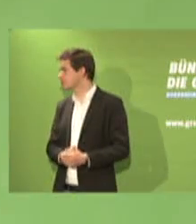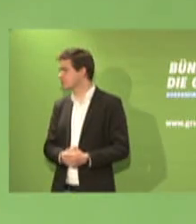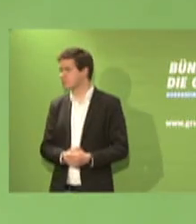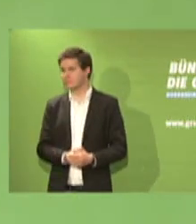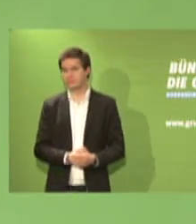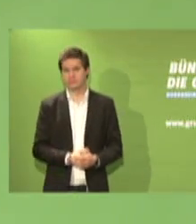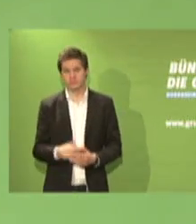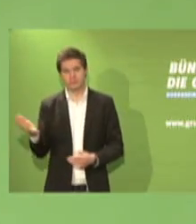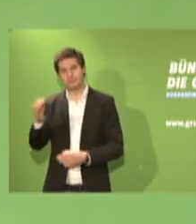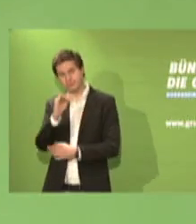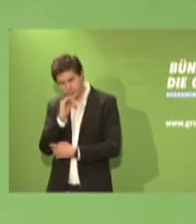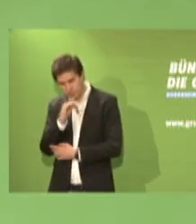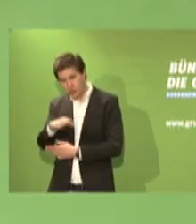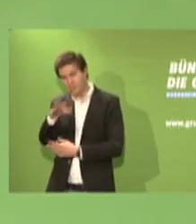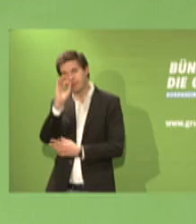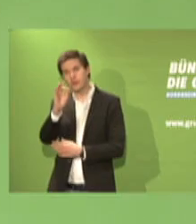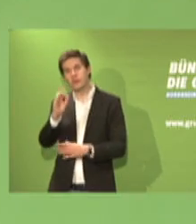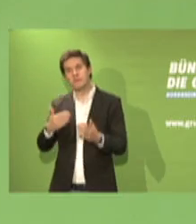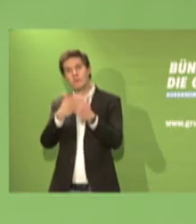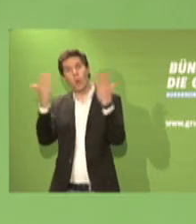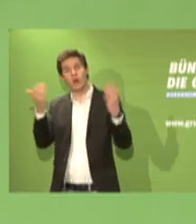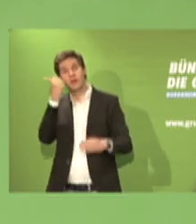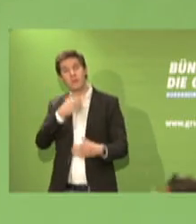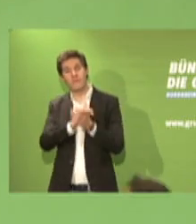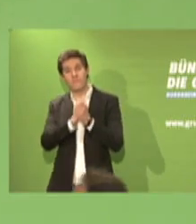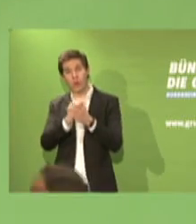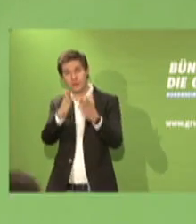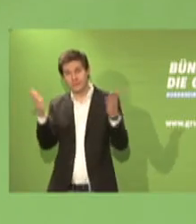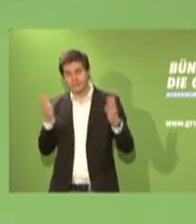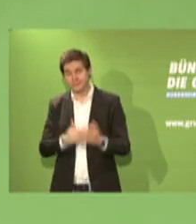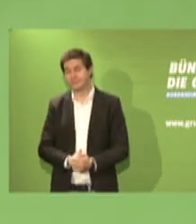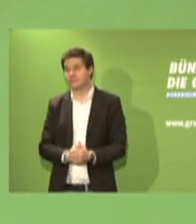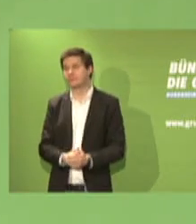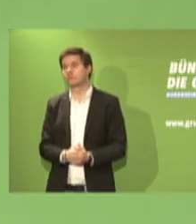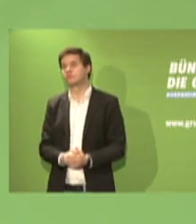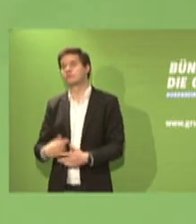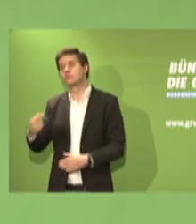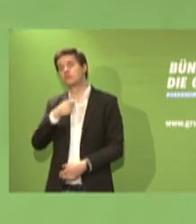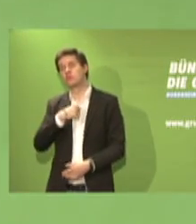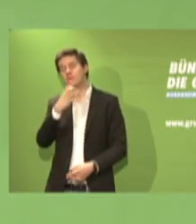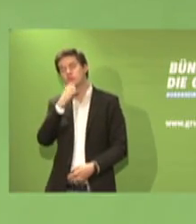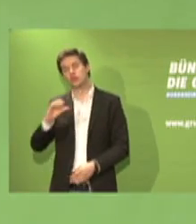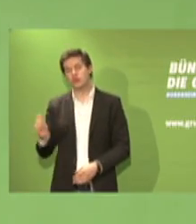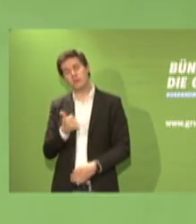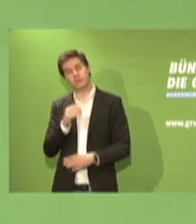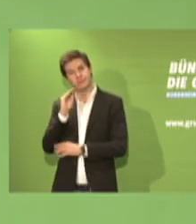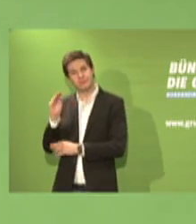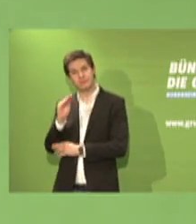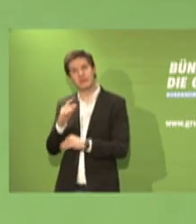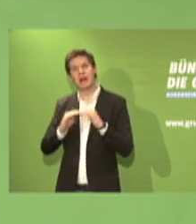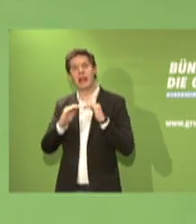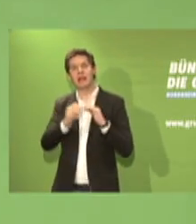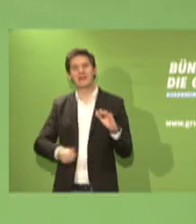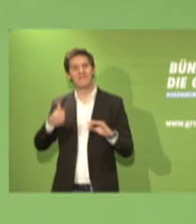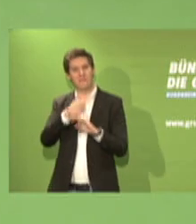Ja, guten Morgen, liebe Freundinnen und Freunde. Ich möchte mich zunächst einmal beim Landesvorstand dafür bedanken, dass er